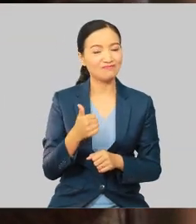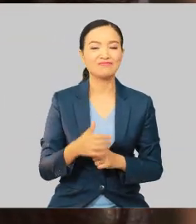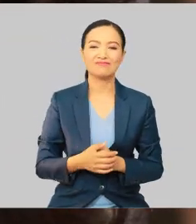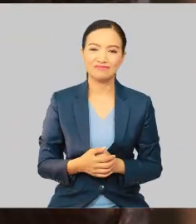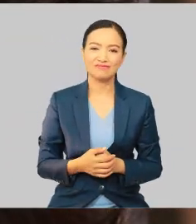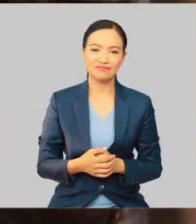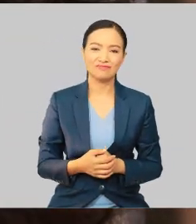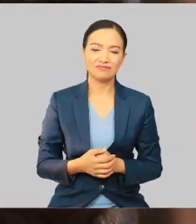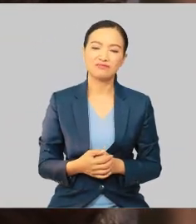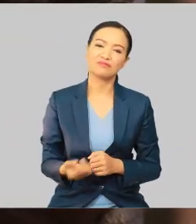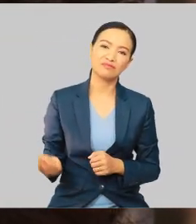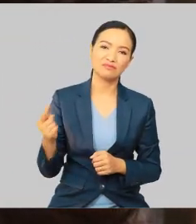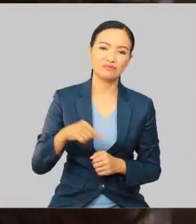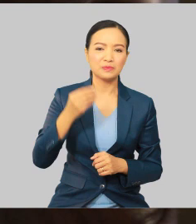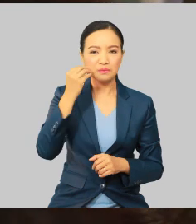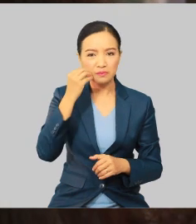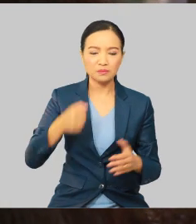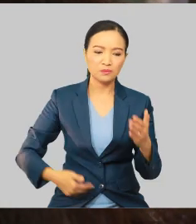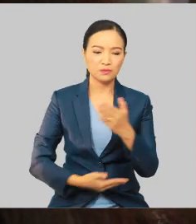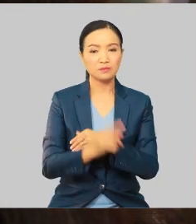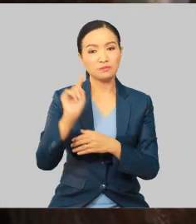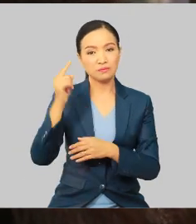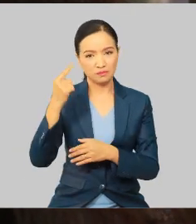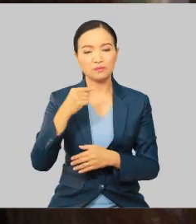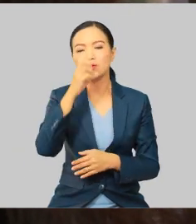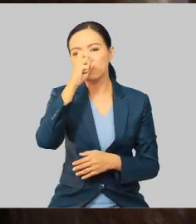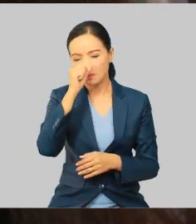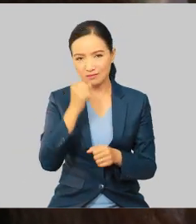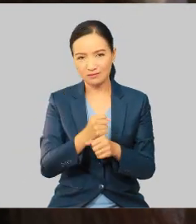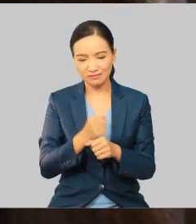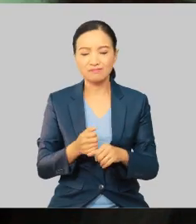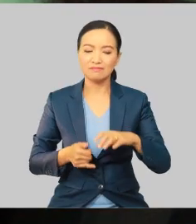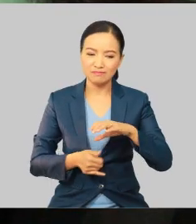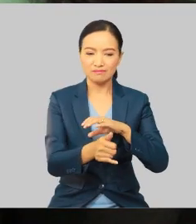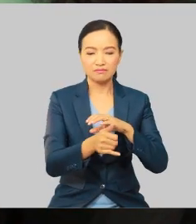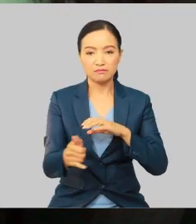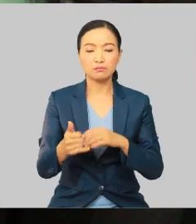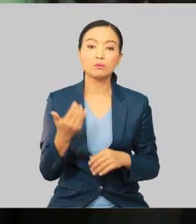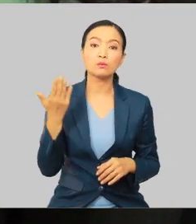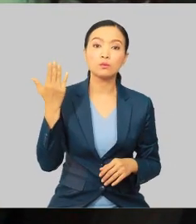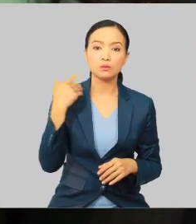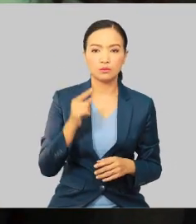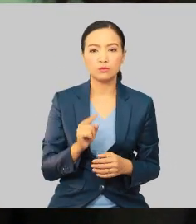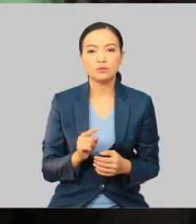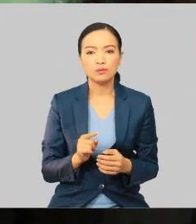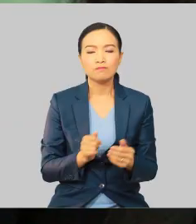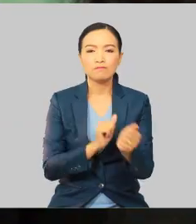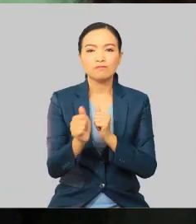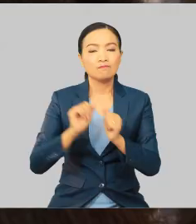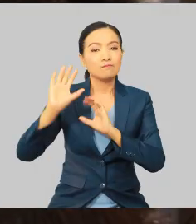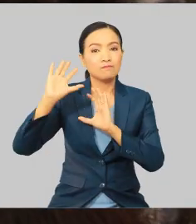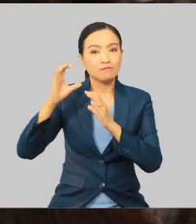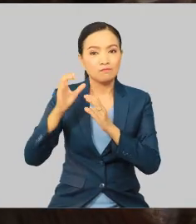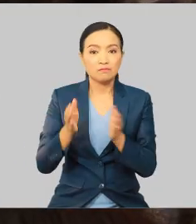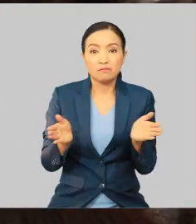พอกลับมาจากงานนั้นก็คือมีโอกาสอะไรเข้ามาใหม่ๆก็คือลองทำ อย่างที่ตอนไปเจอการประกวดหนังสั้นนะค